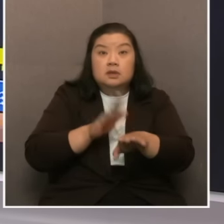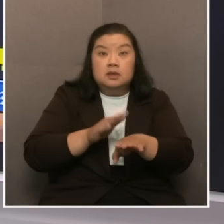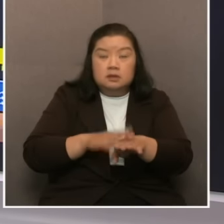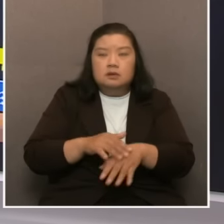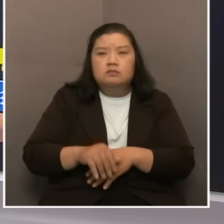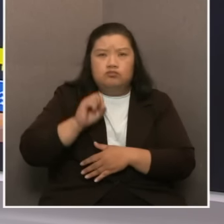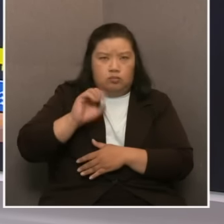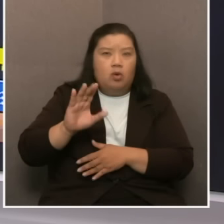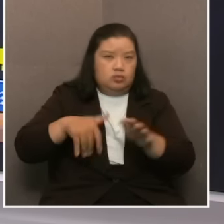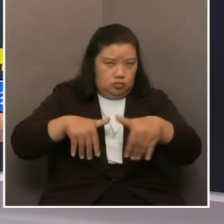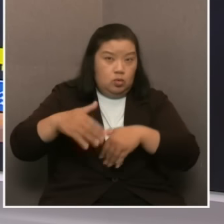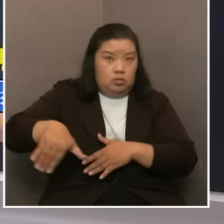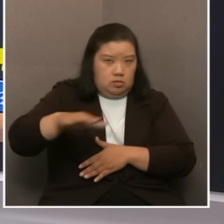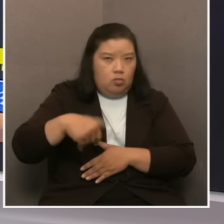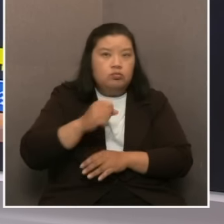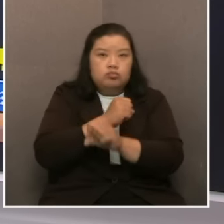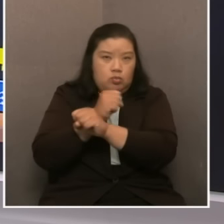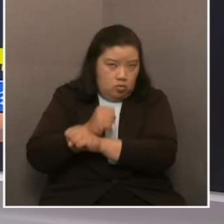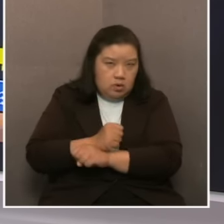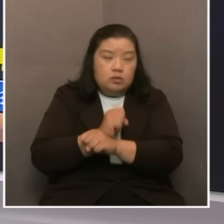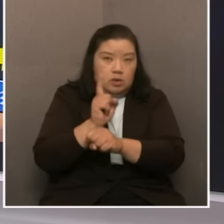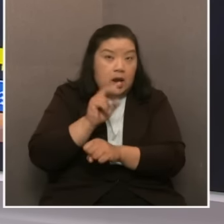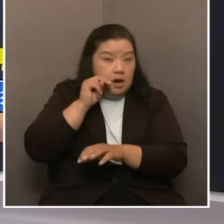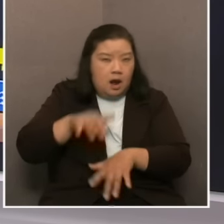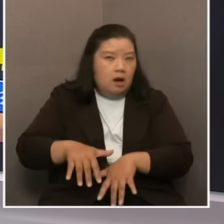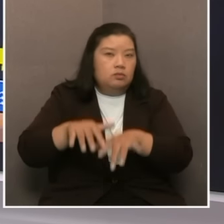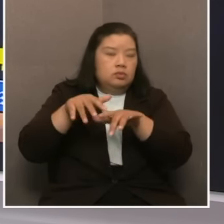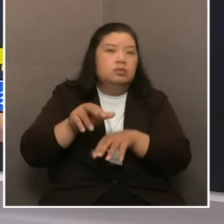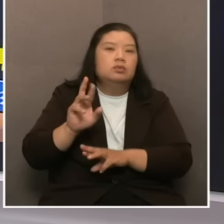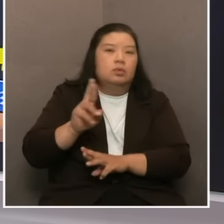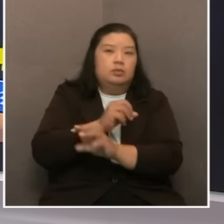ทีให้ประชาชนนั้นเตรยมรบมอสถานการเอาไ้ก่อนหนานี้แล้ว